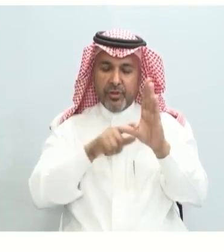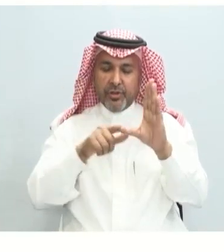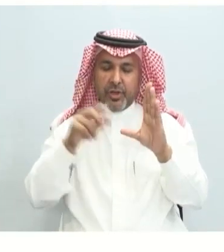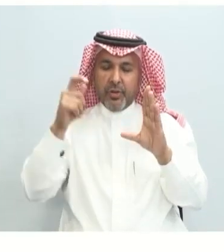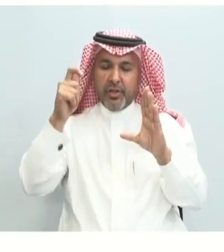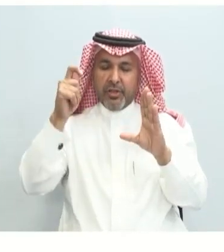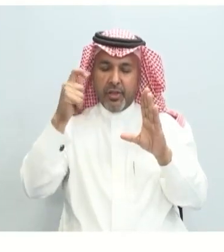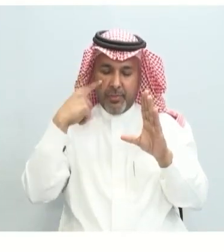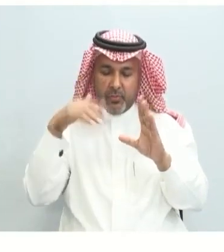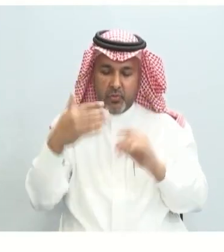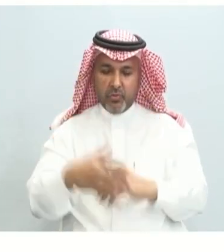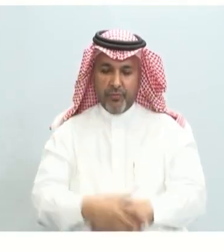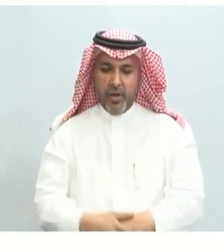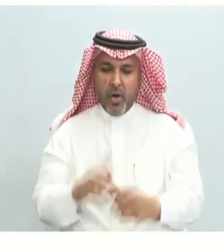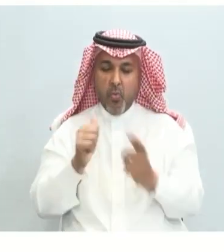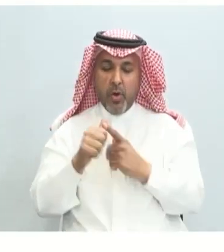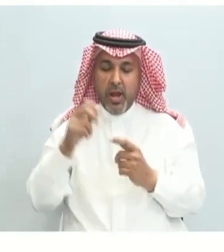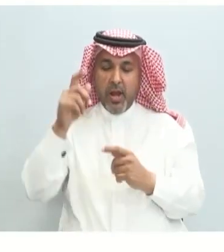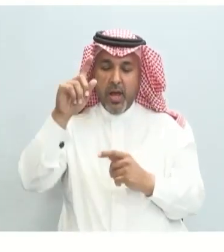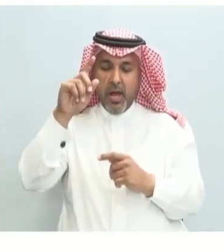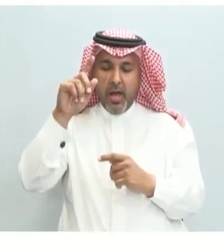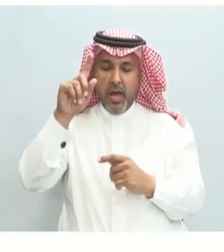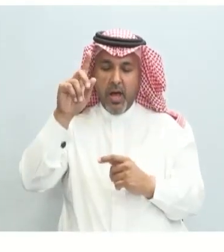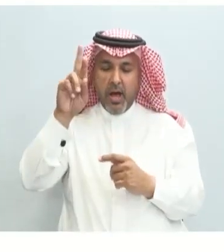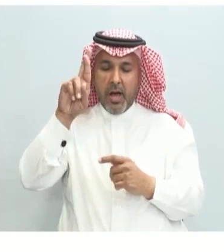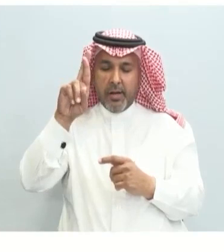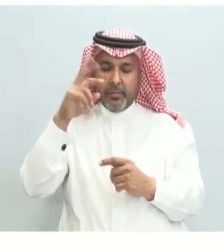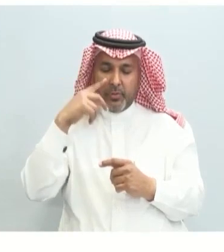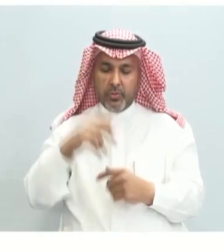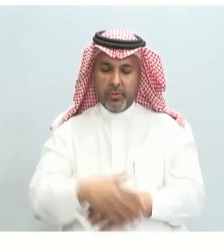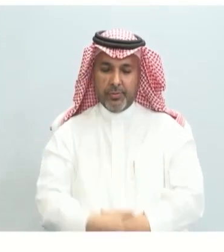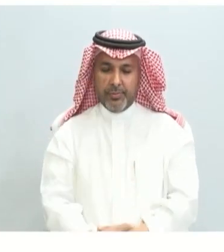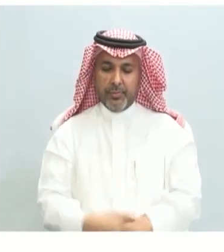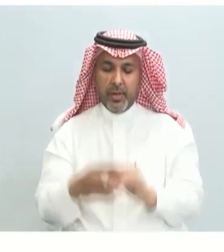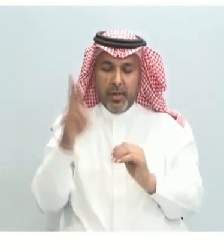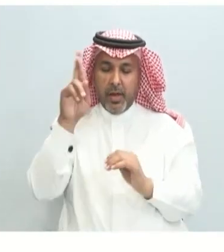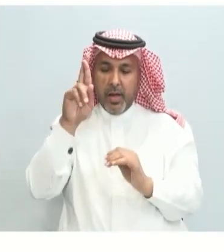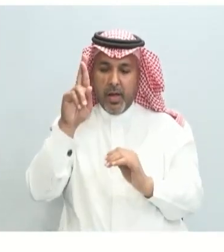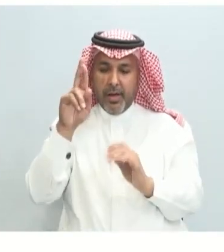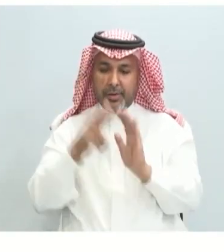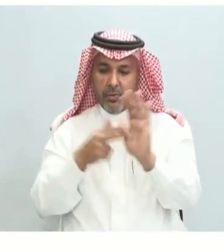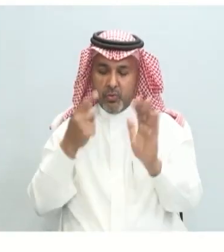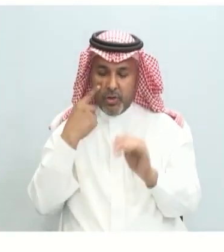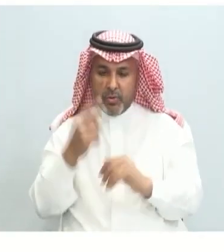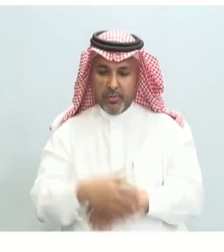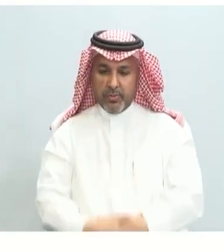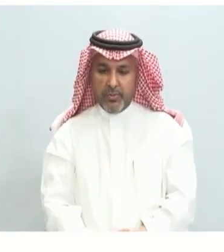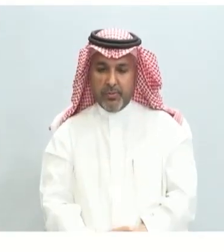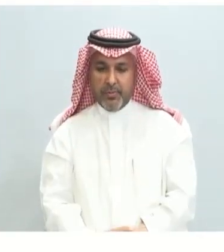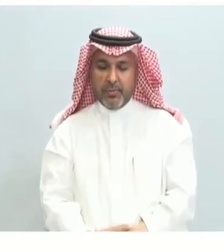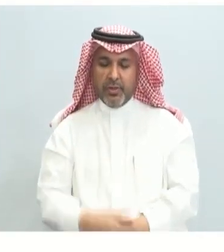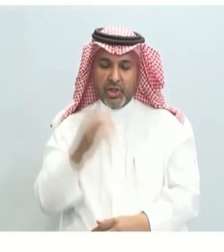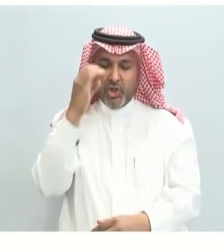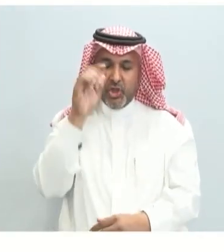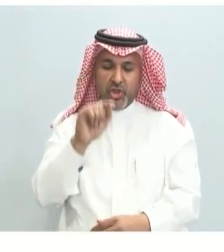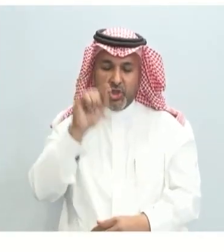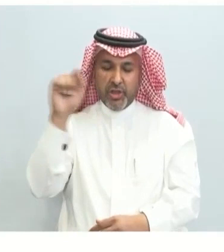تي بالنسبه للار للضلع ار بقول ار يساوي الجذر التربيعي باخذ جذر اب